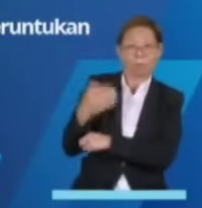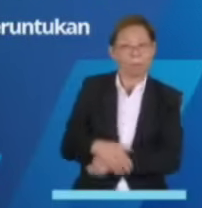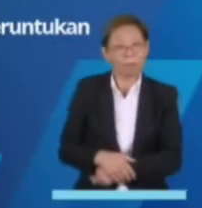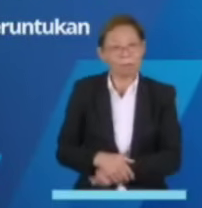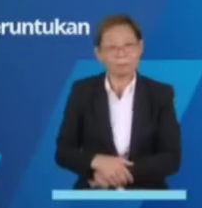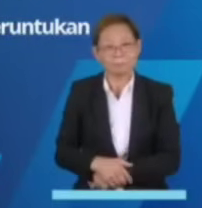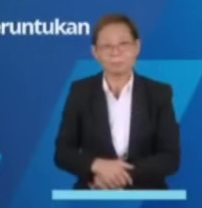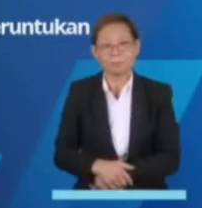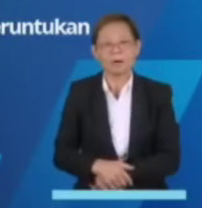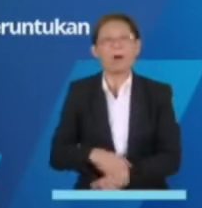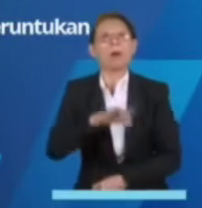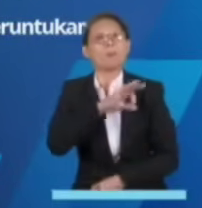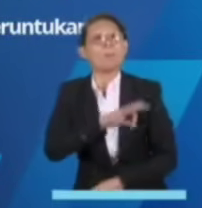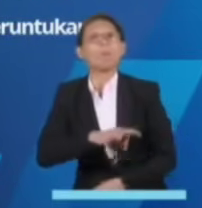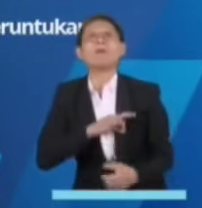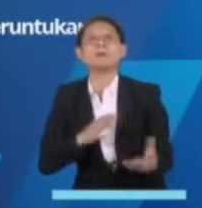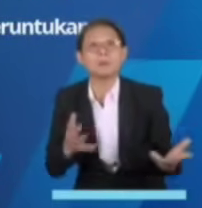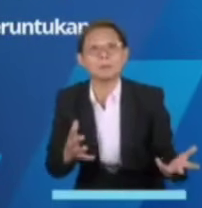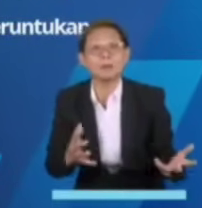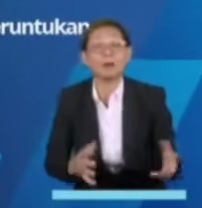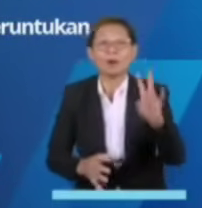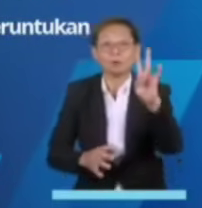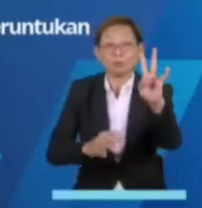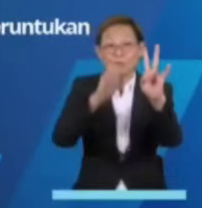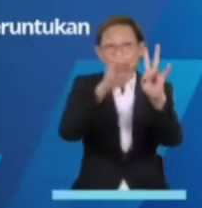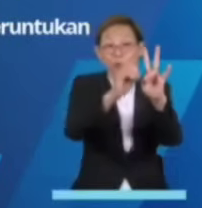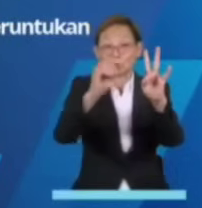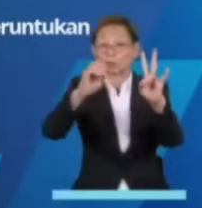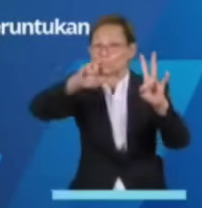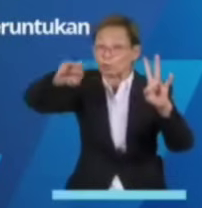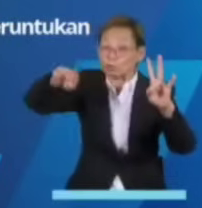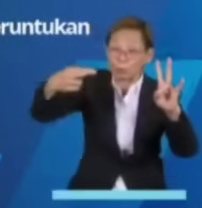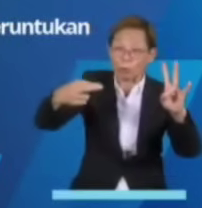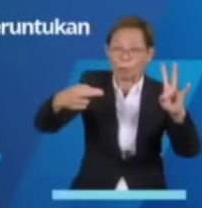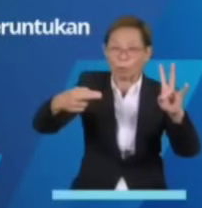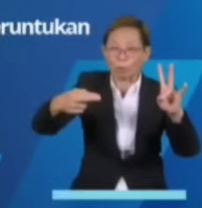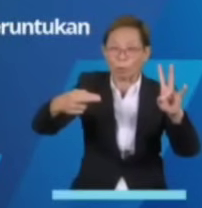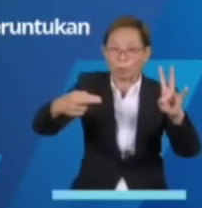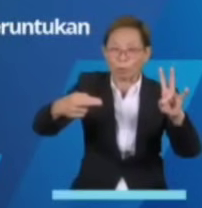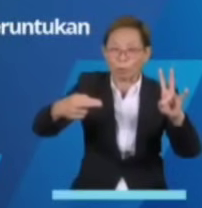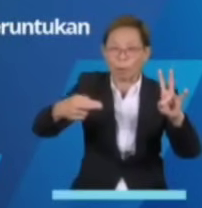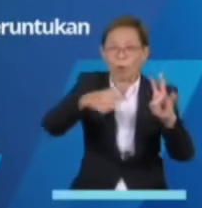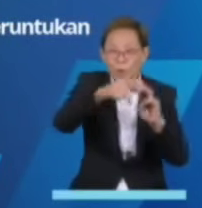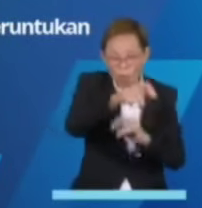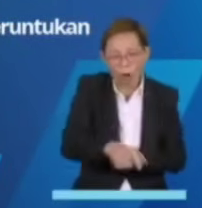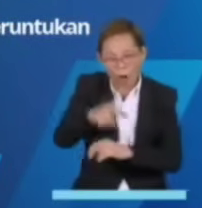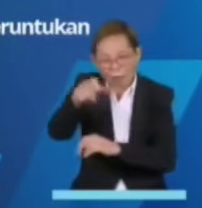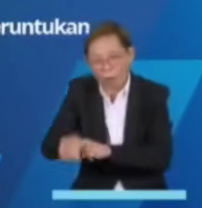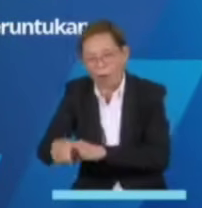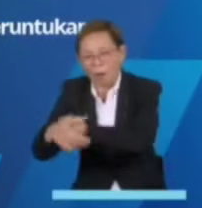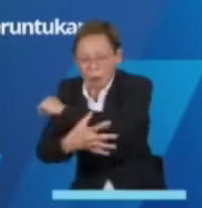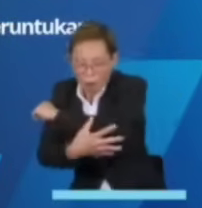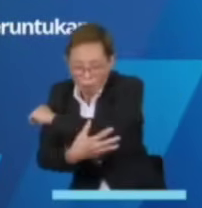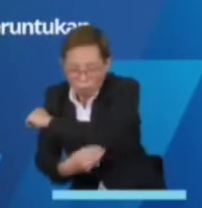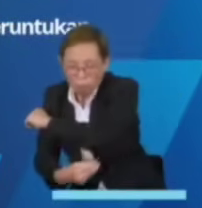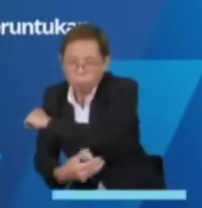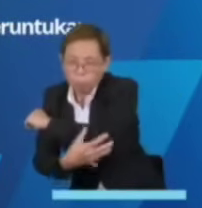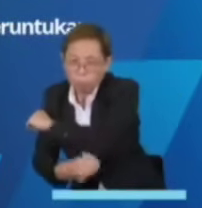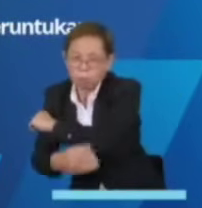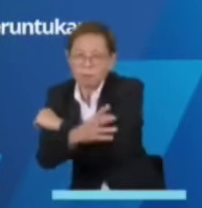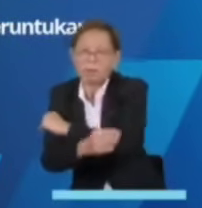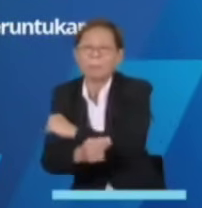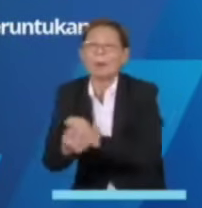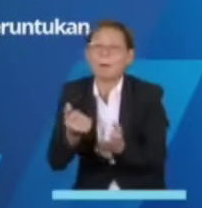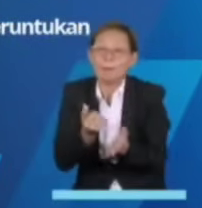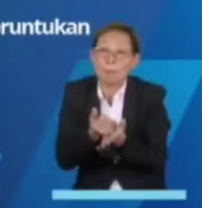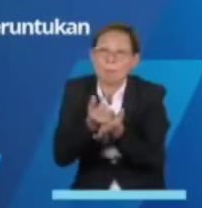Dan ia memberikan manfaat kepada 700 ribu kalangan yang dianggap miskin, dan